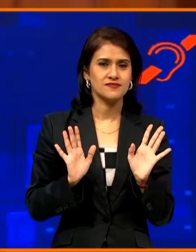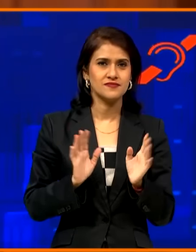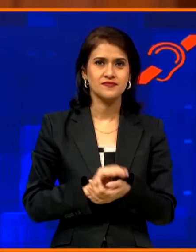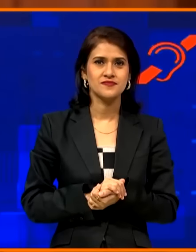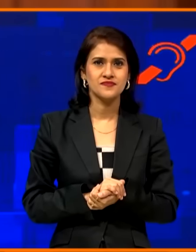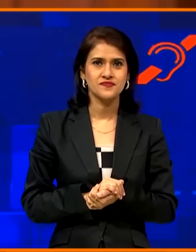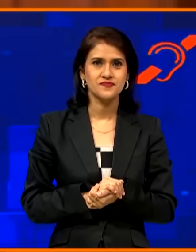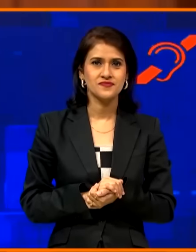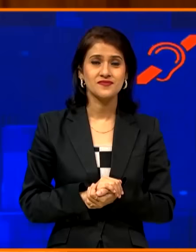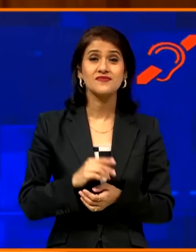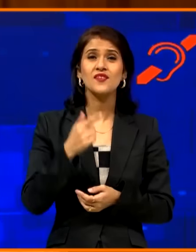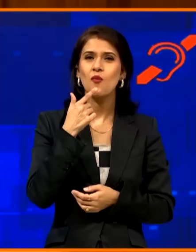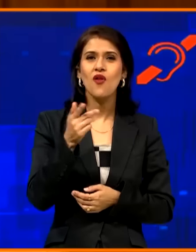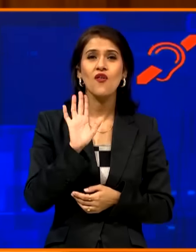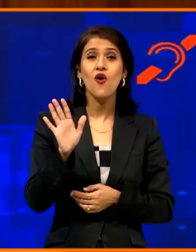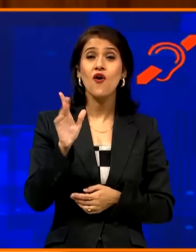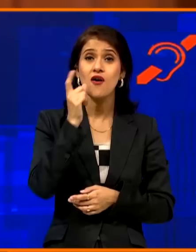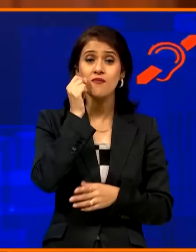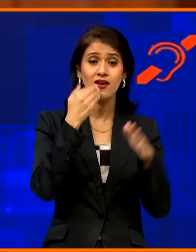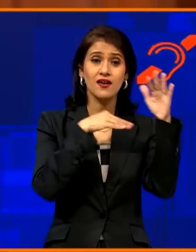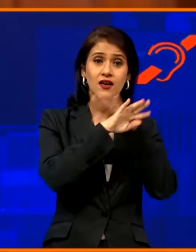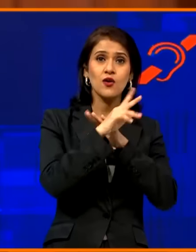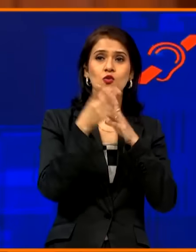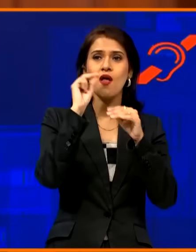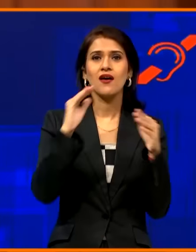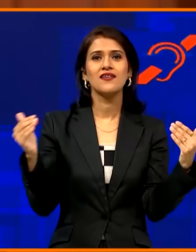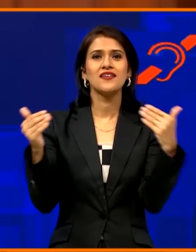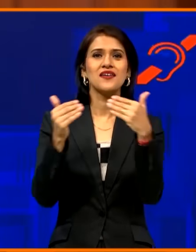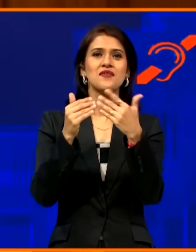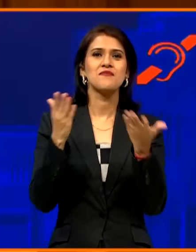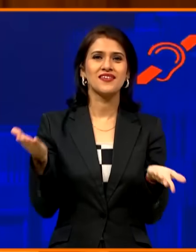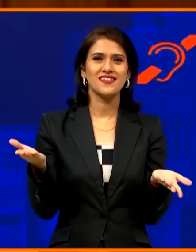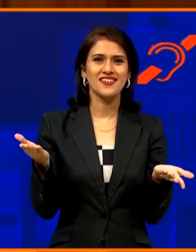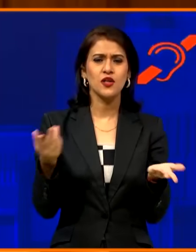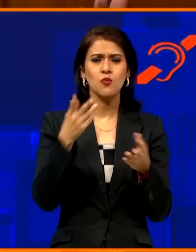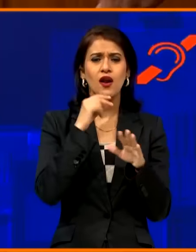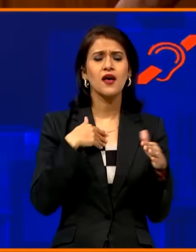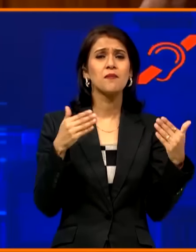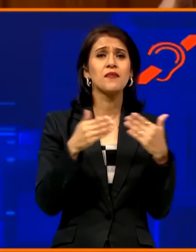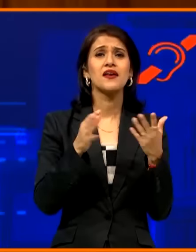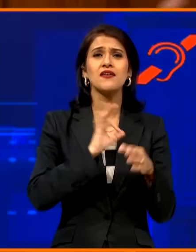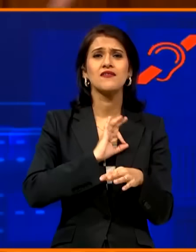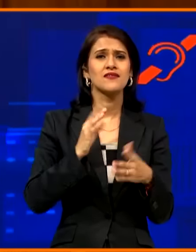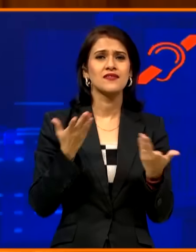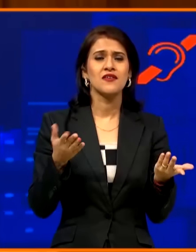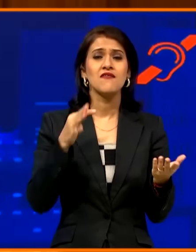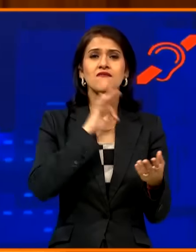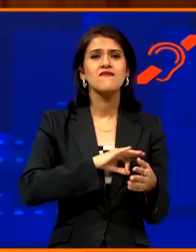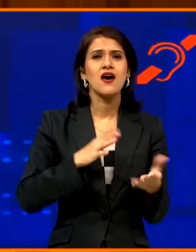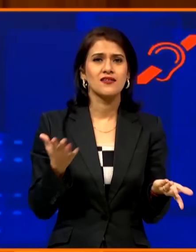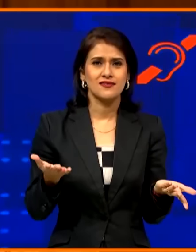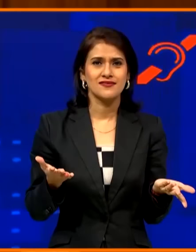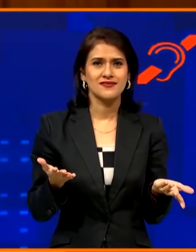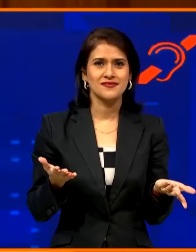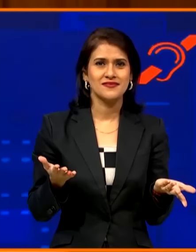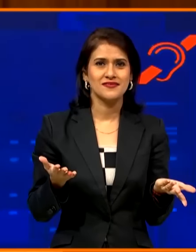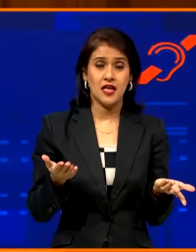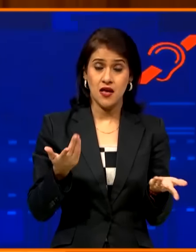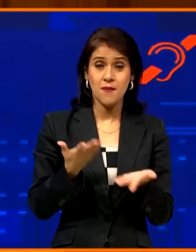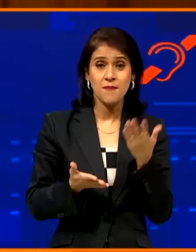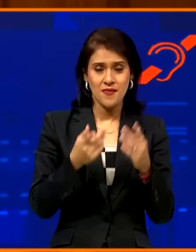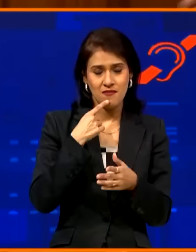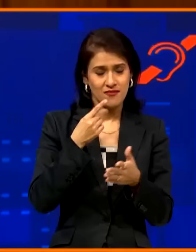हस्बैंड ही मिल जाएंगे तो उने क मैं क्यों उसको लेक क्या करूंगी हो सकता है मैं उसको इख्तियार ही ना करू अगर मैं औरत